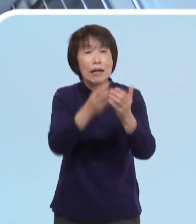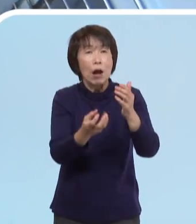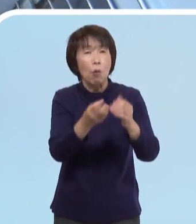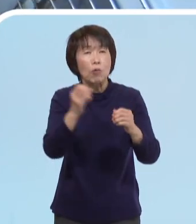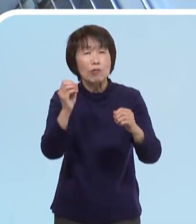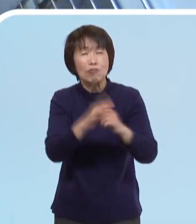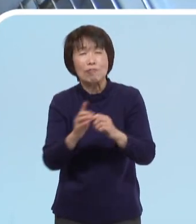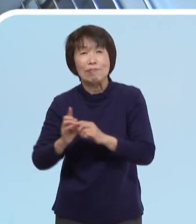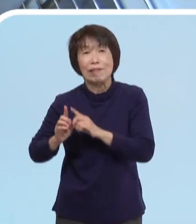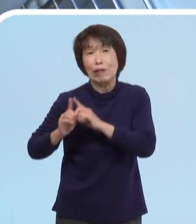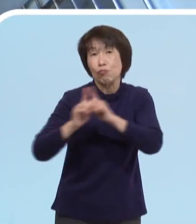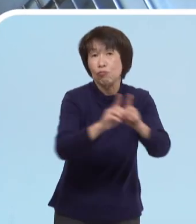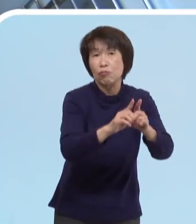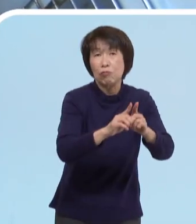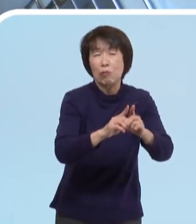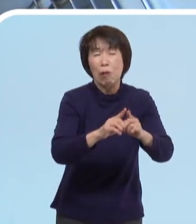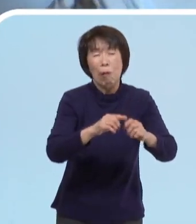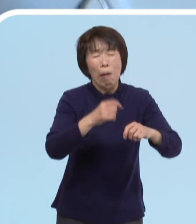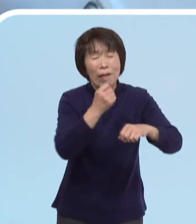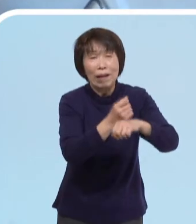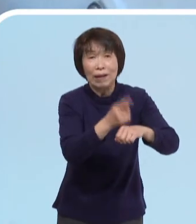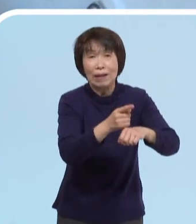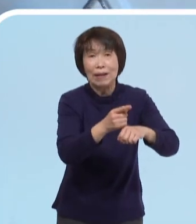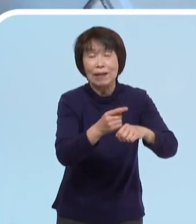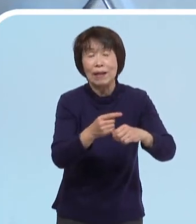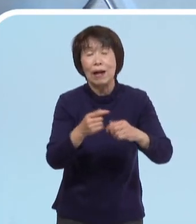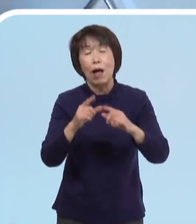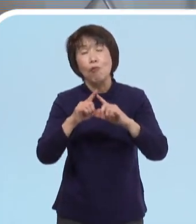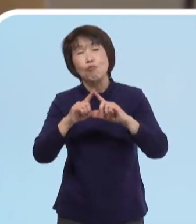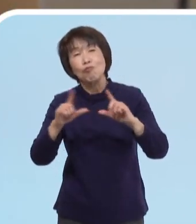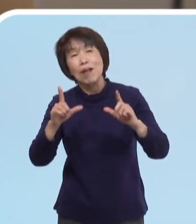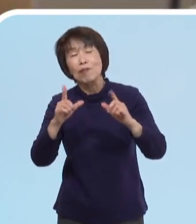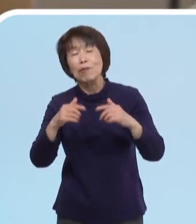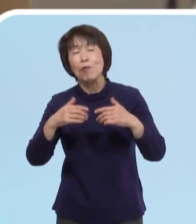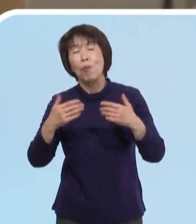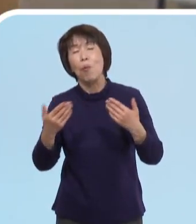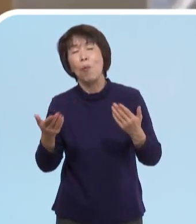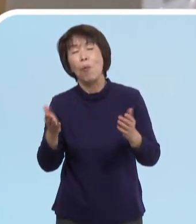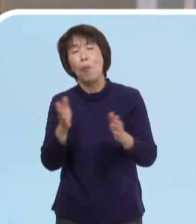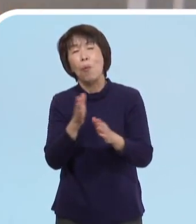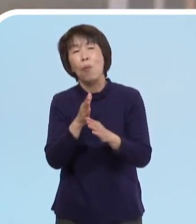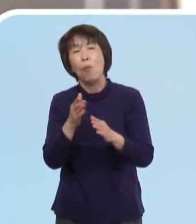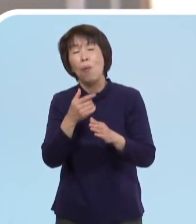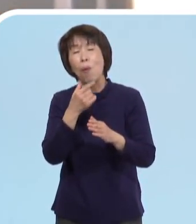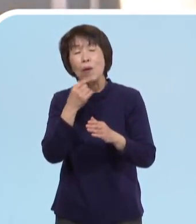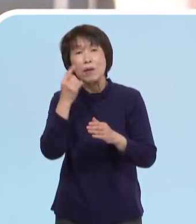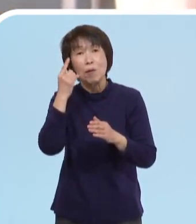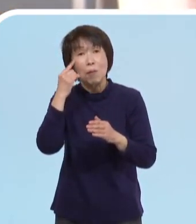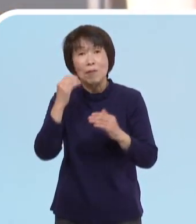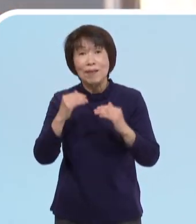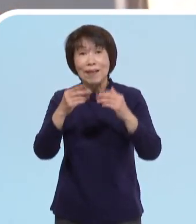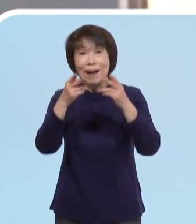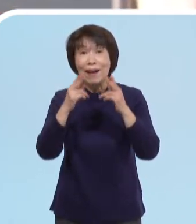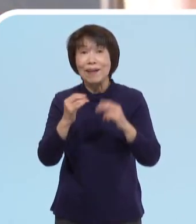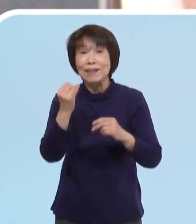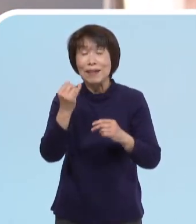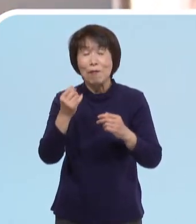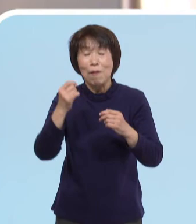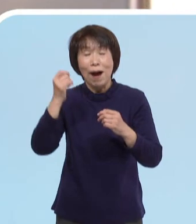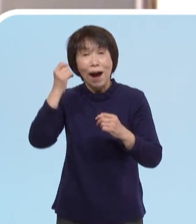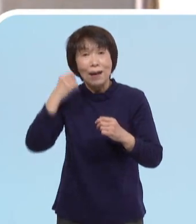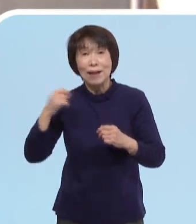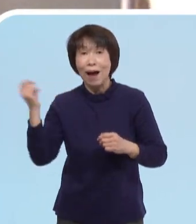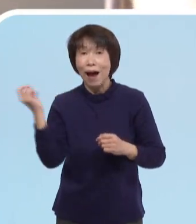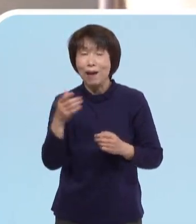ない犬たち。だからこそ普段はリラックスしてほしいと、高橋さんは毎朝早くに出勤